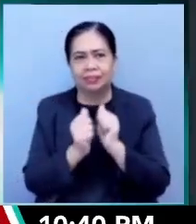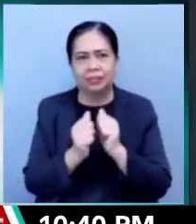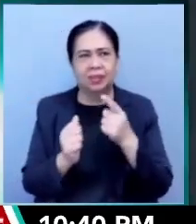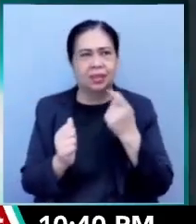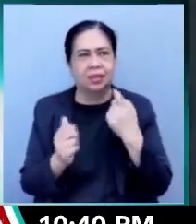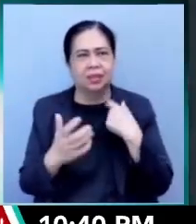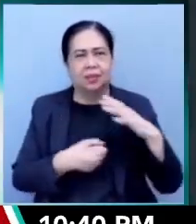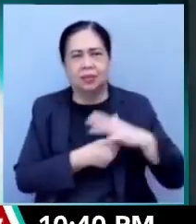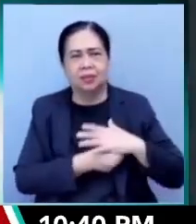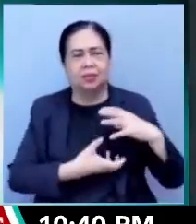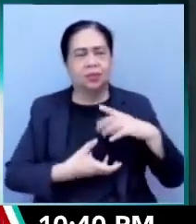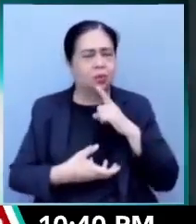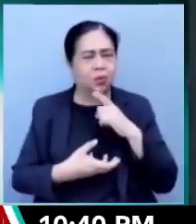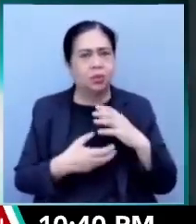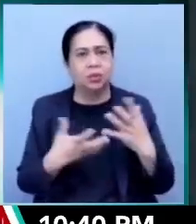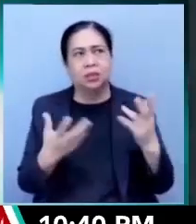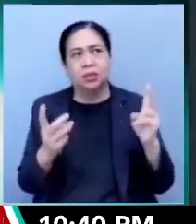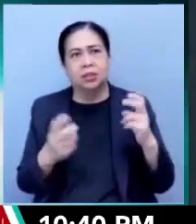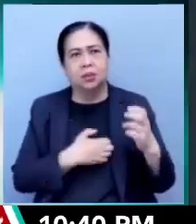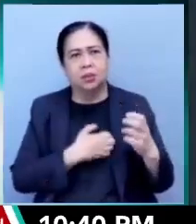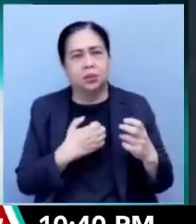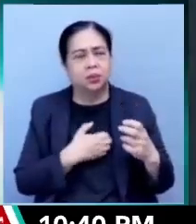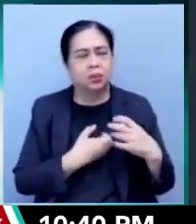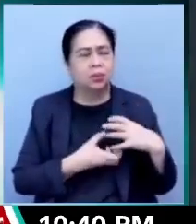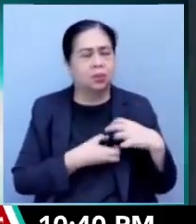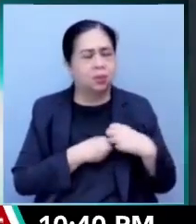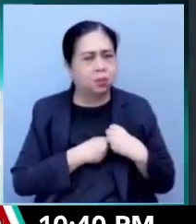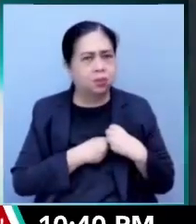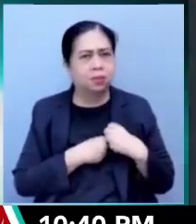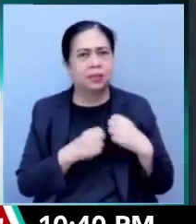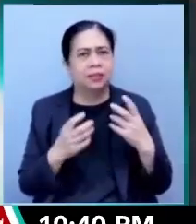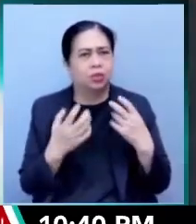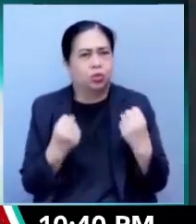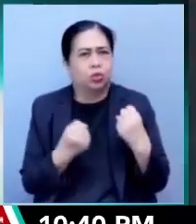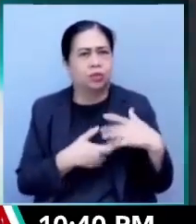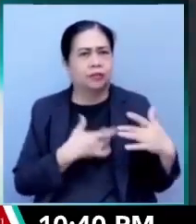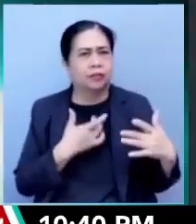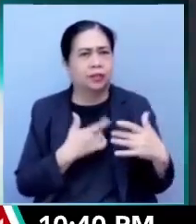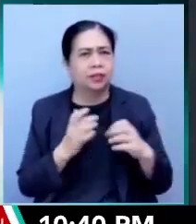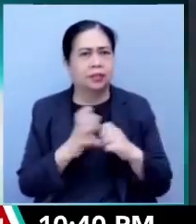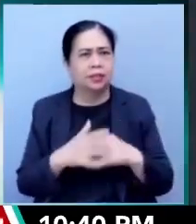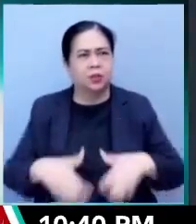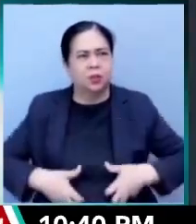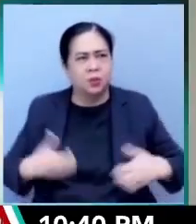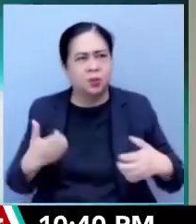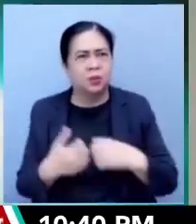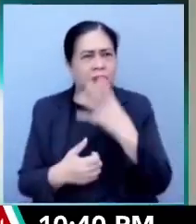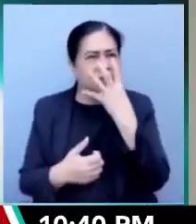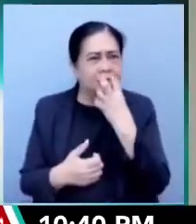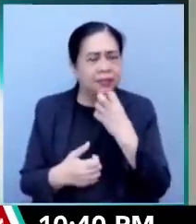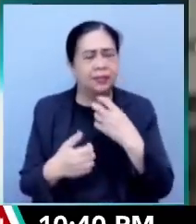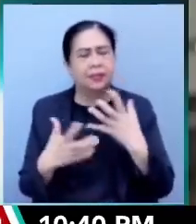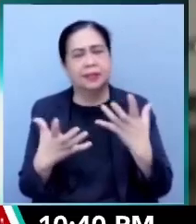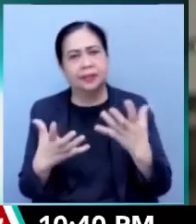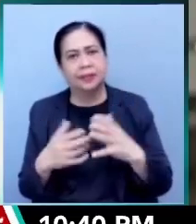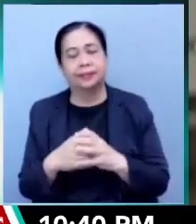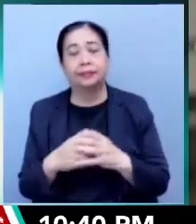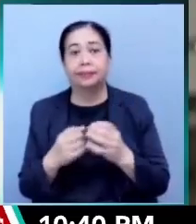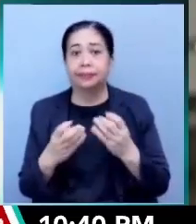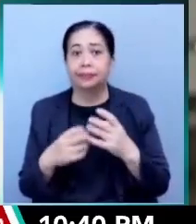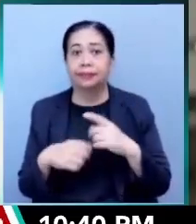rin sila ng mga emotions na very strong, like anger, guilt, for example. Kalimitang na